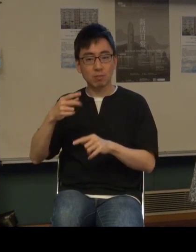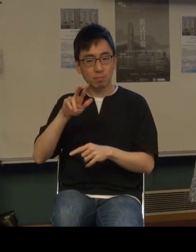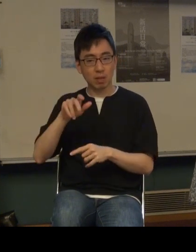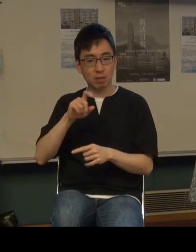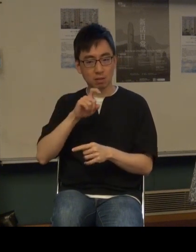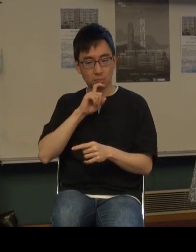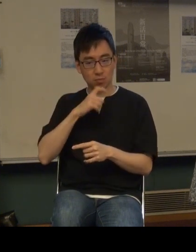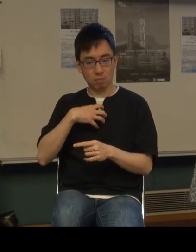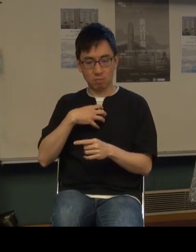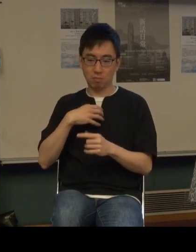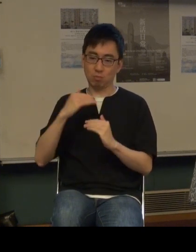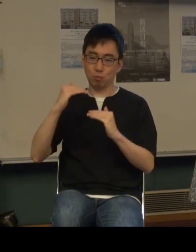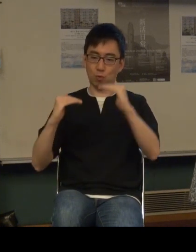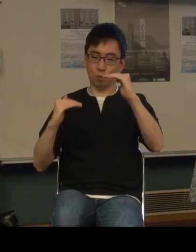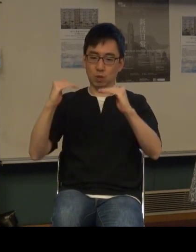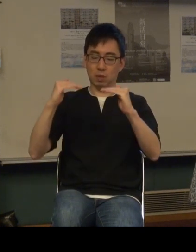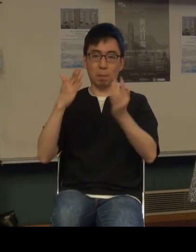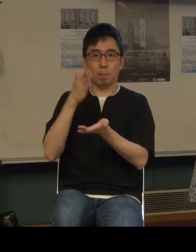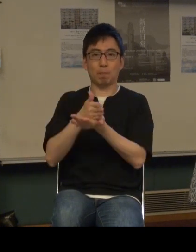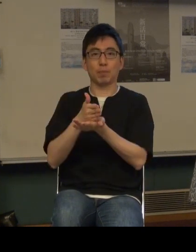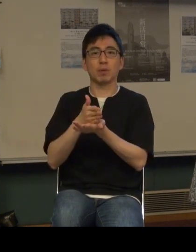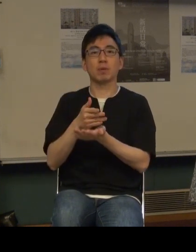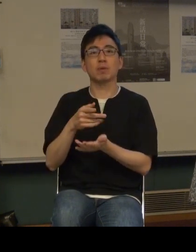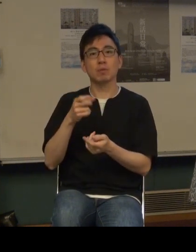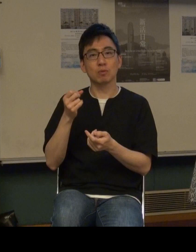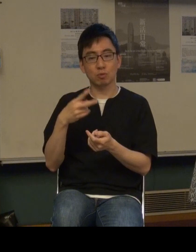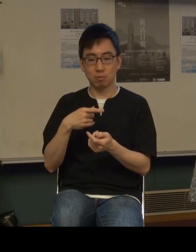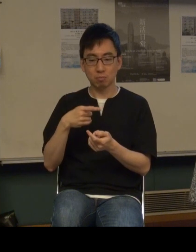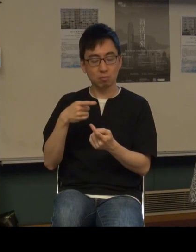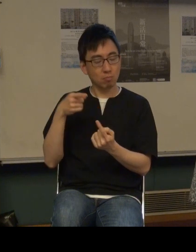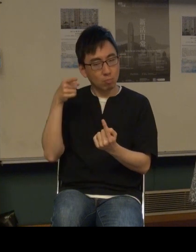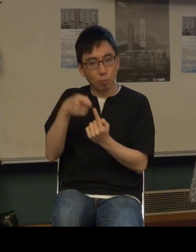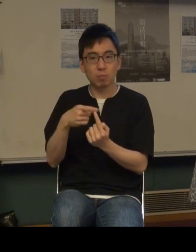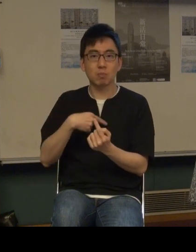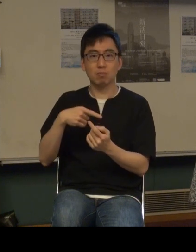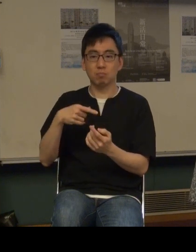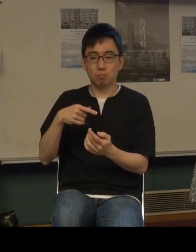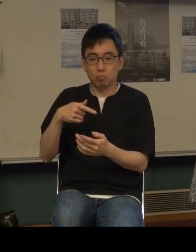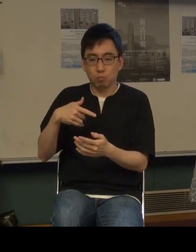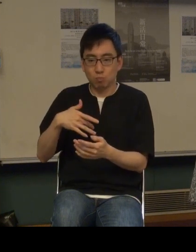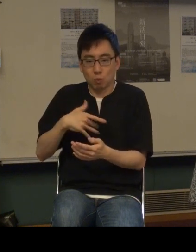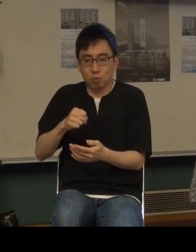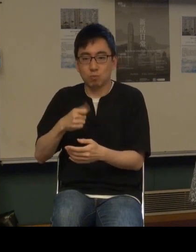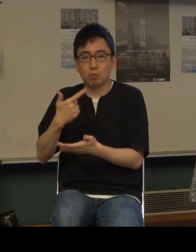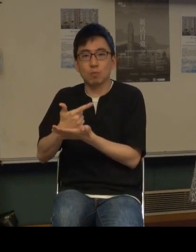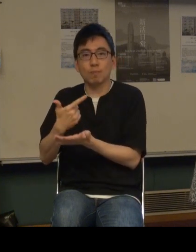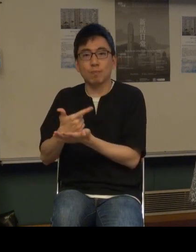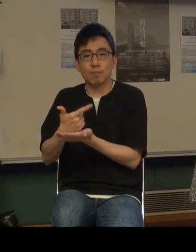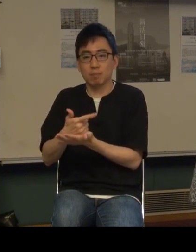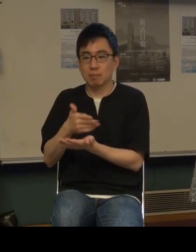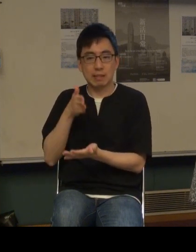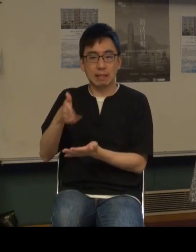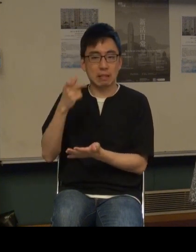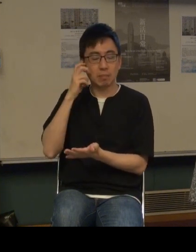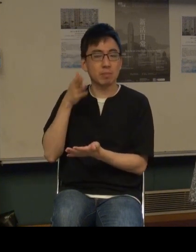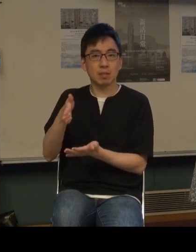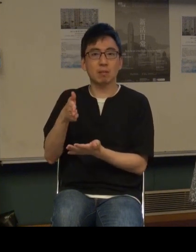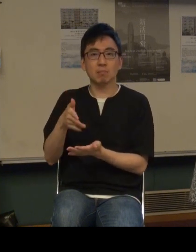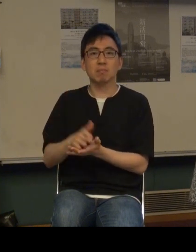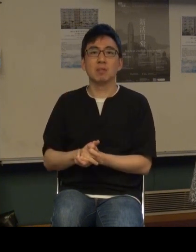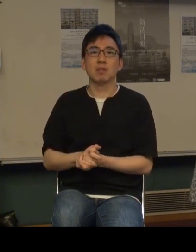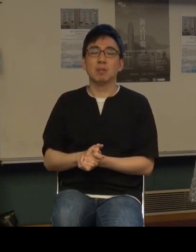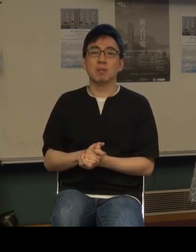第一佢係好唔對稱啦。第二咧佢係純粹咧用一個功能去諗法去規劃嘅，就好直接嘅。其實